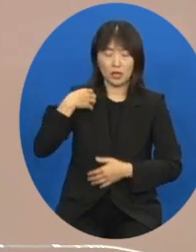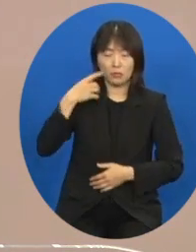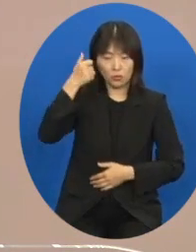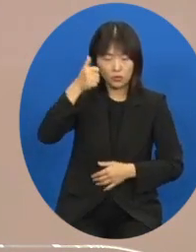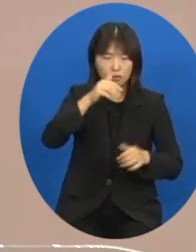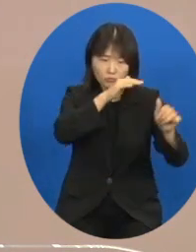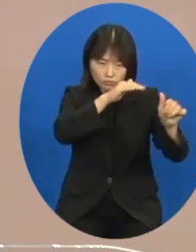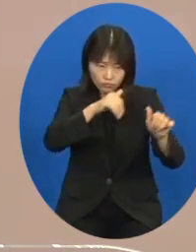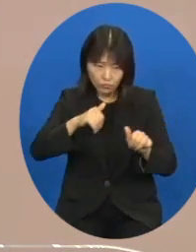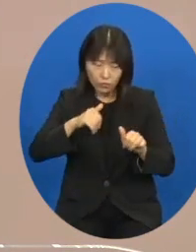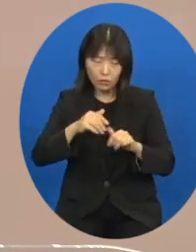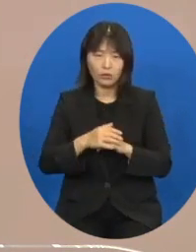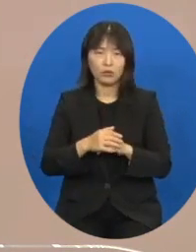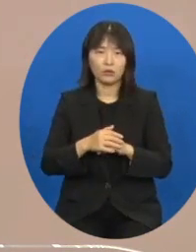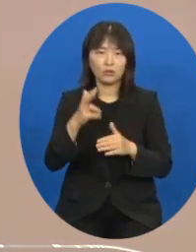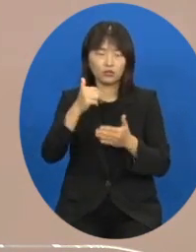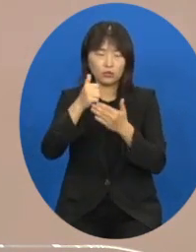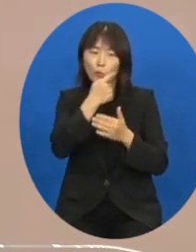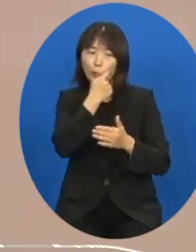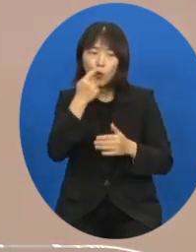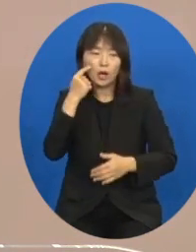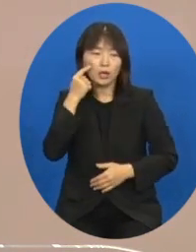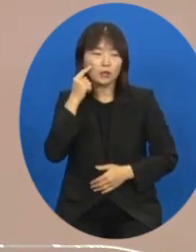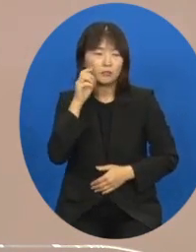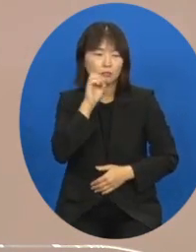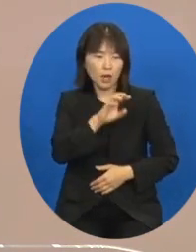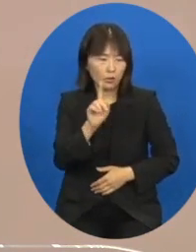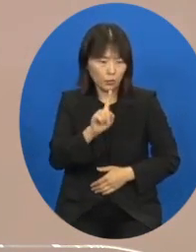저를 불러다가 주님은 확인하시는 것이